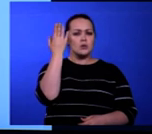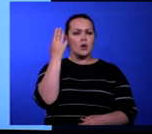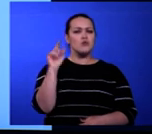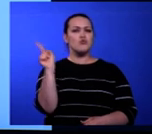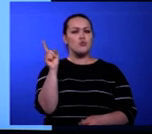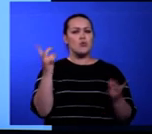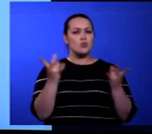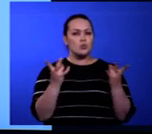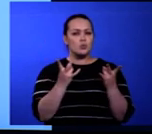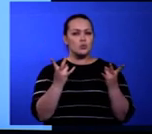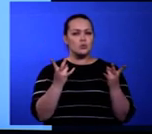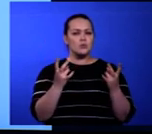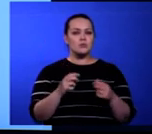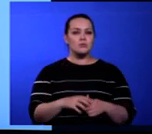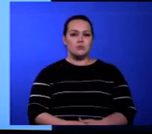что?